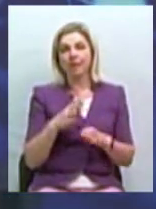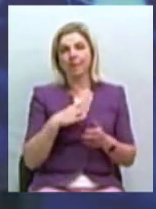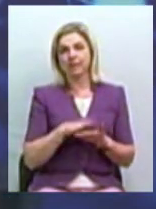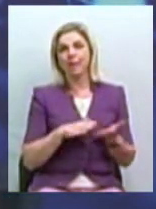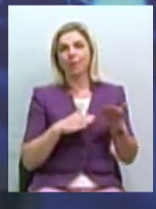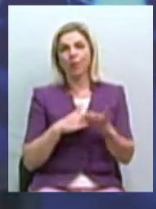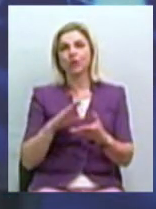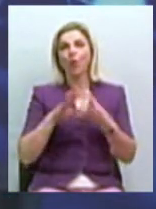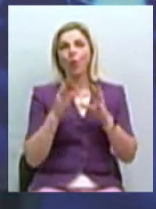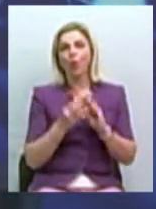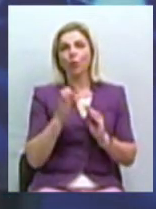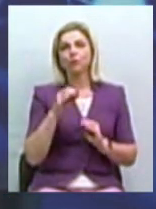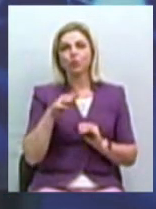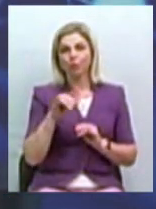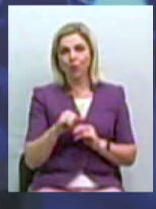загальну суму